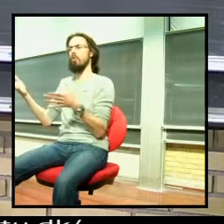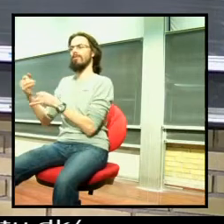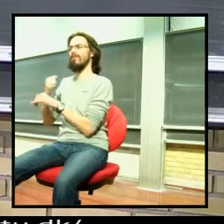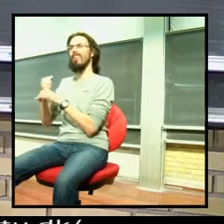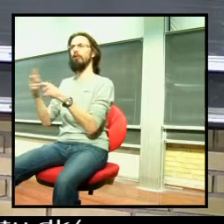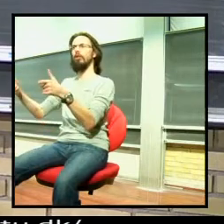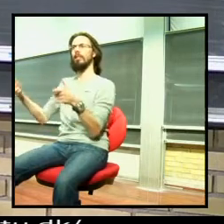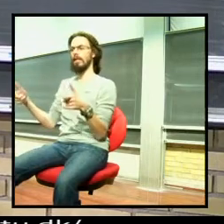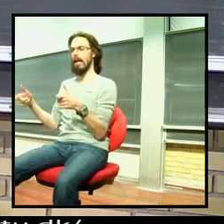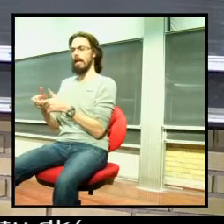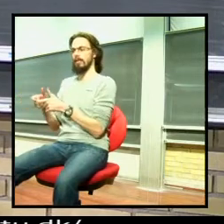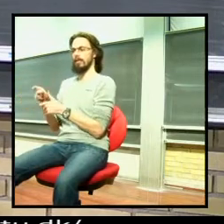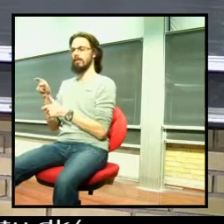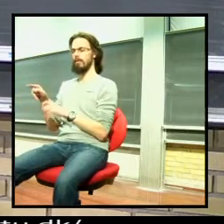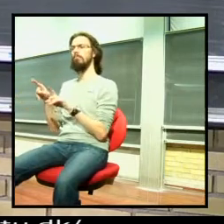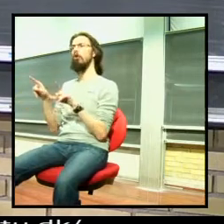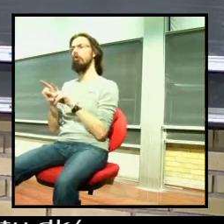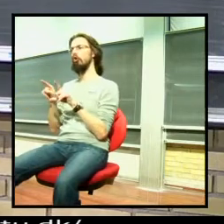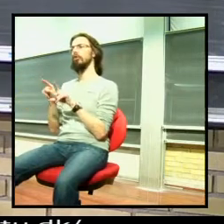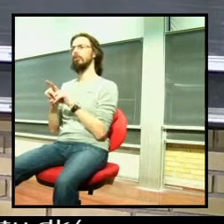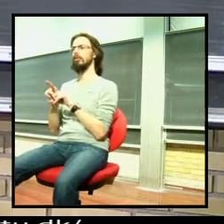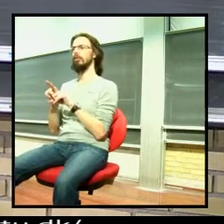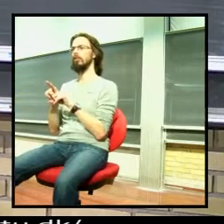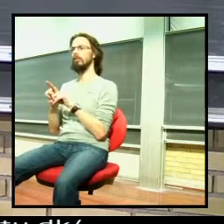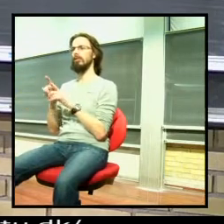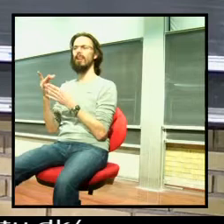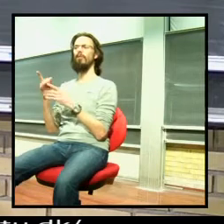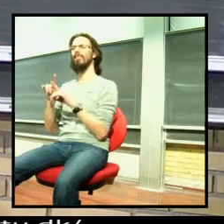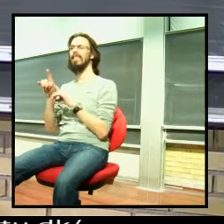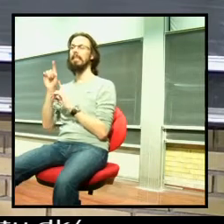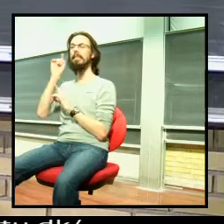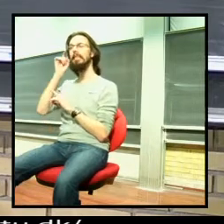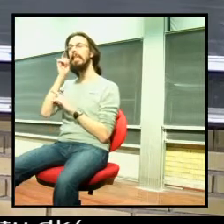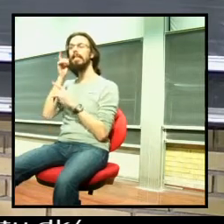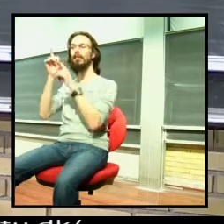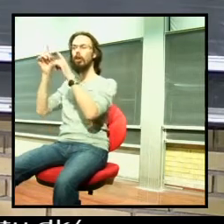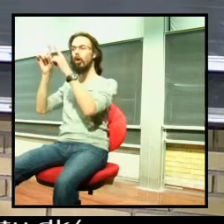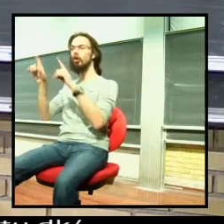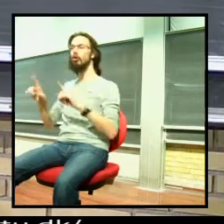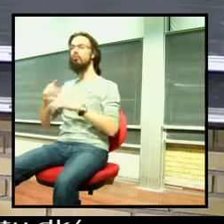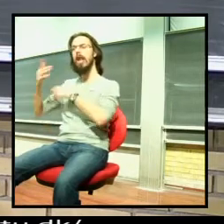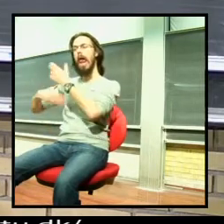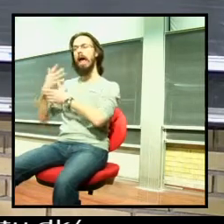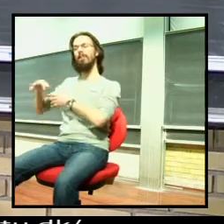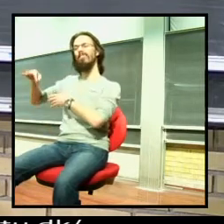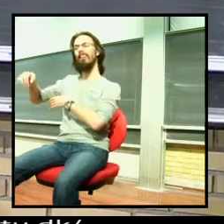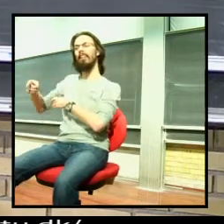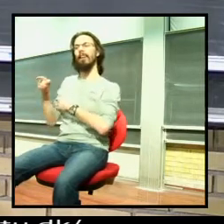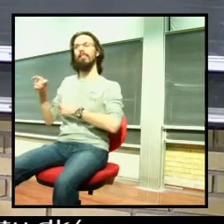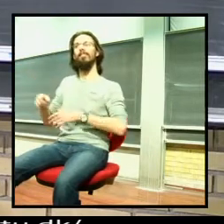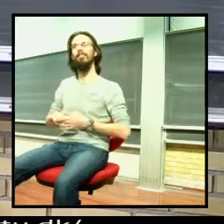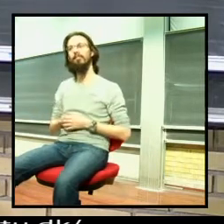værktøjskasse, hvor der også er tricks og juleleje at finde der i. Så der kommer nogle tricks.